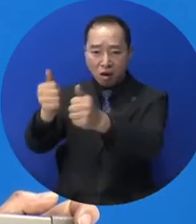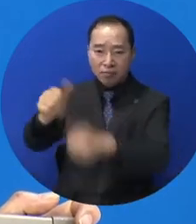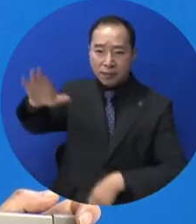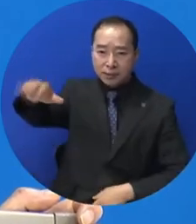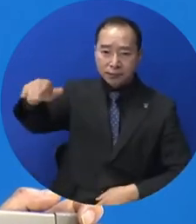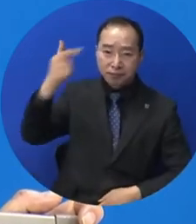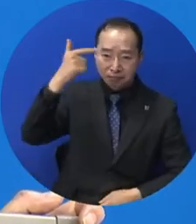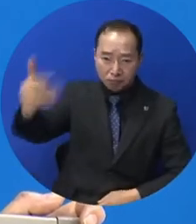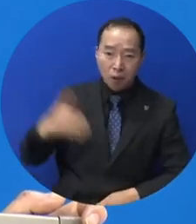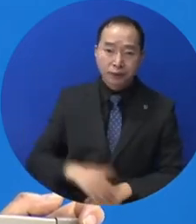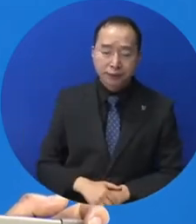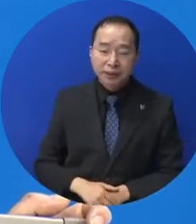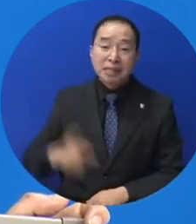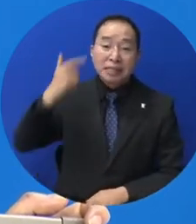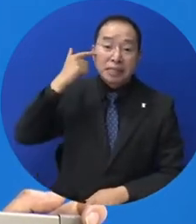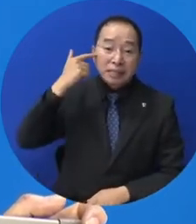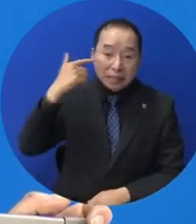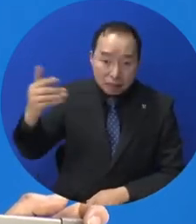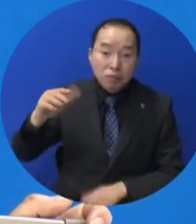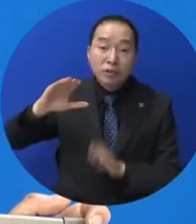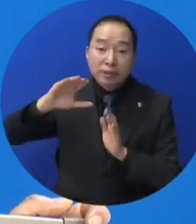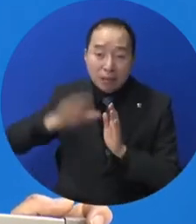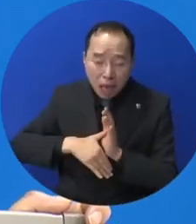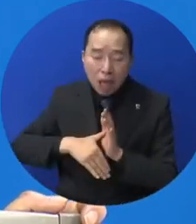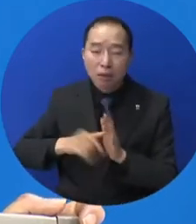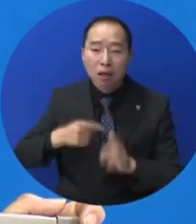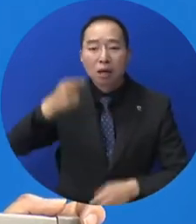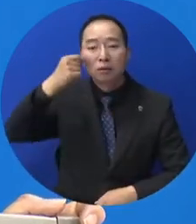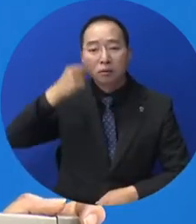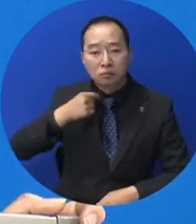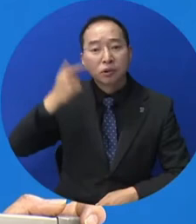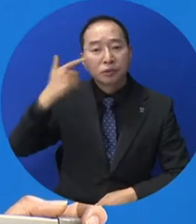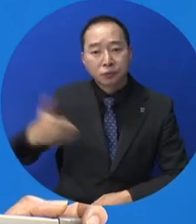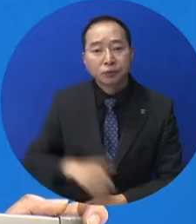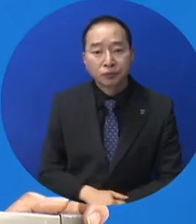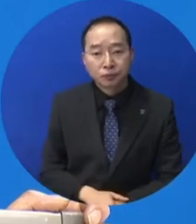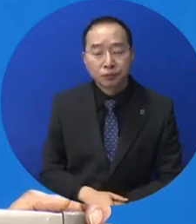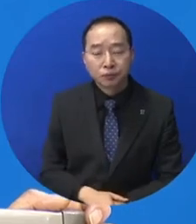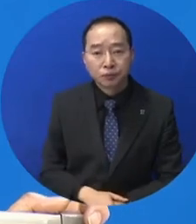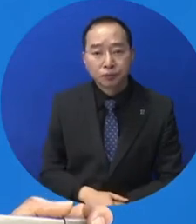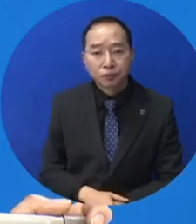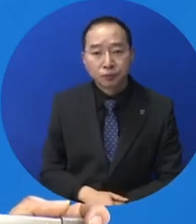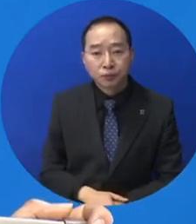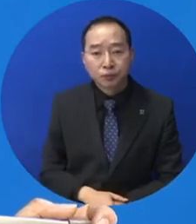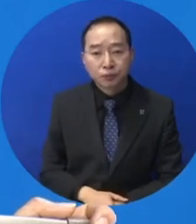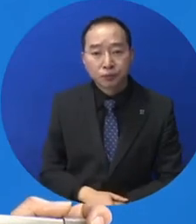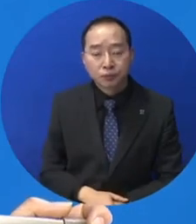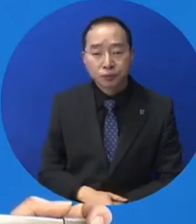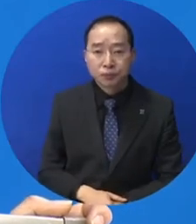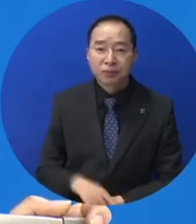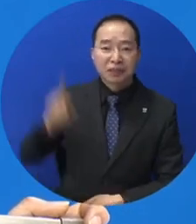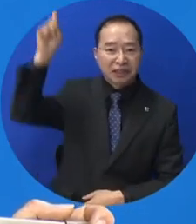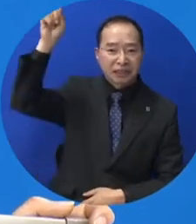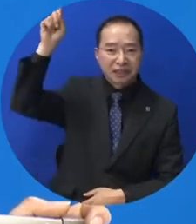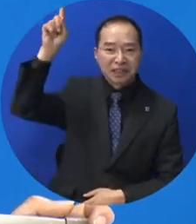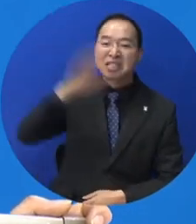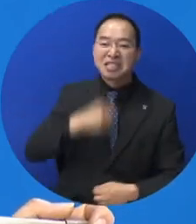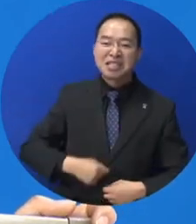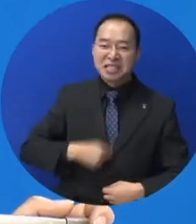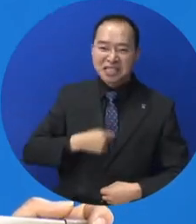검찰에게 질문을 했었습니다. 그때 신은 진실을 알지만